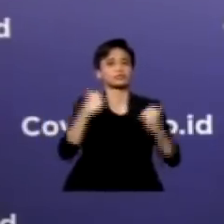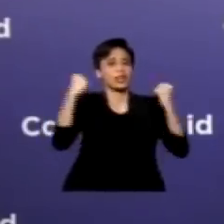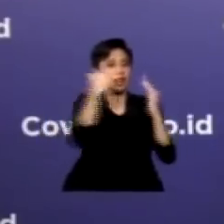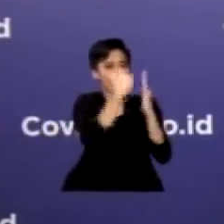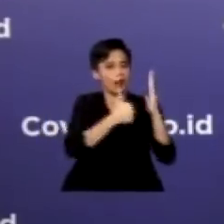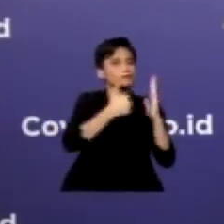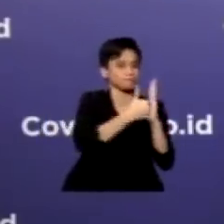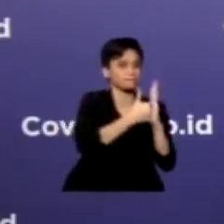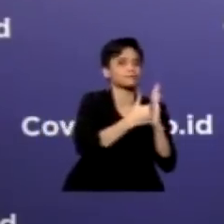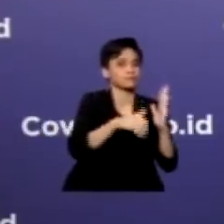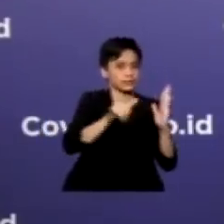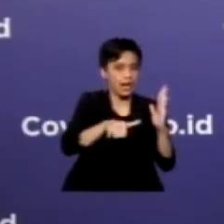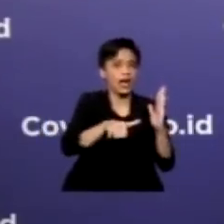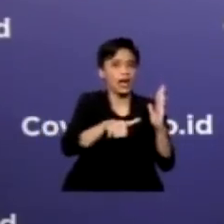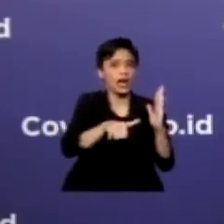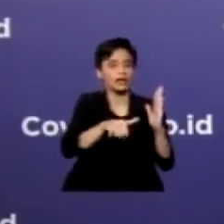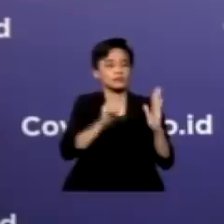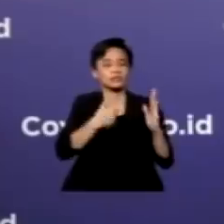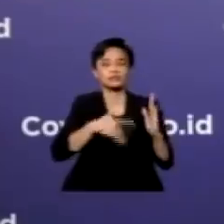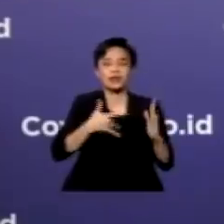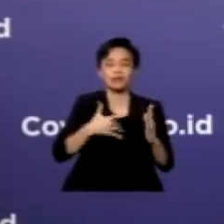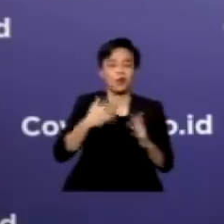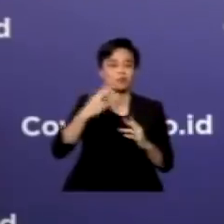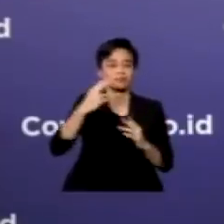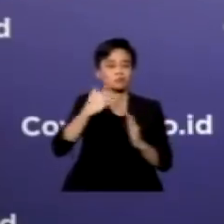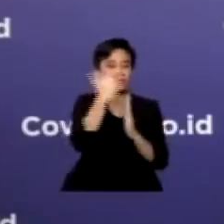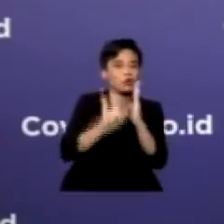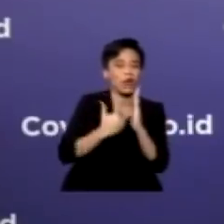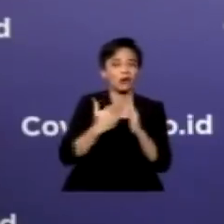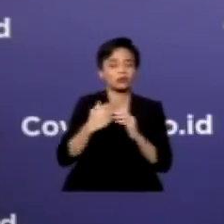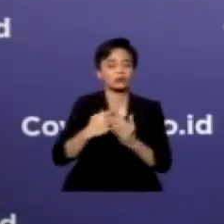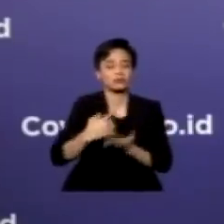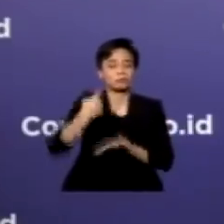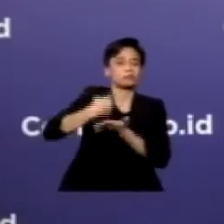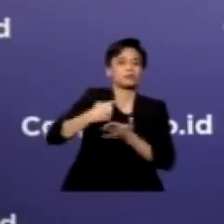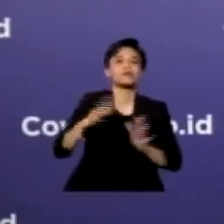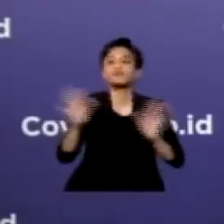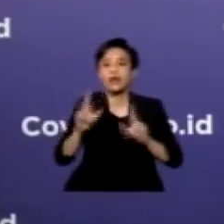kesehatan, bukan semata-mata karena tekanan dari aturan, tetapi semata-mata karena